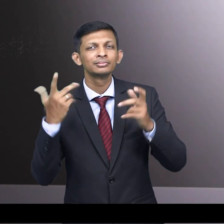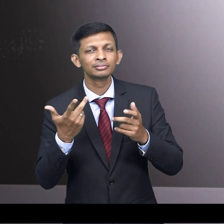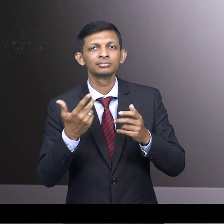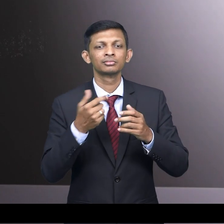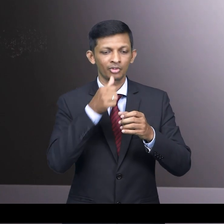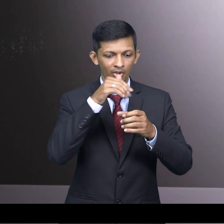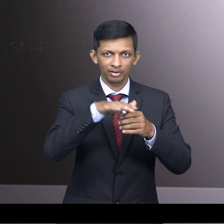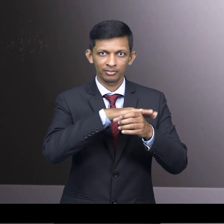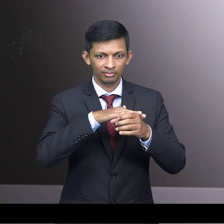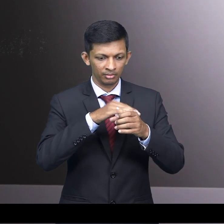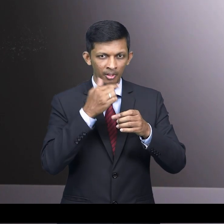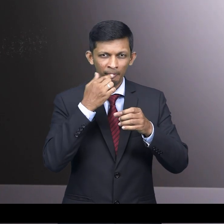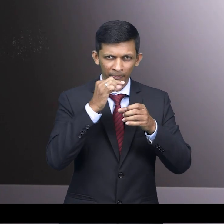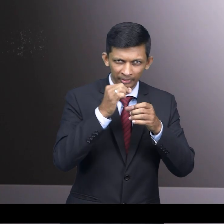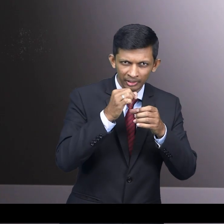पाण्याची वैशिष्ट्ये.